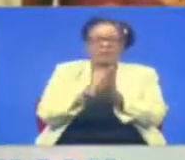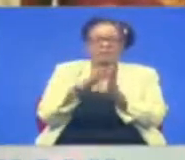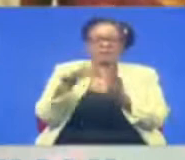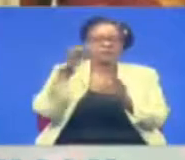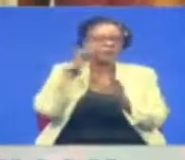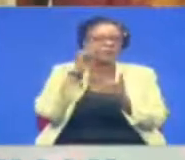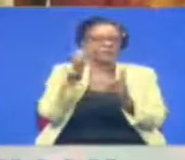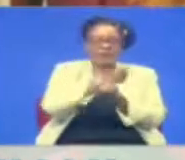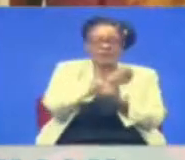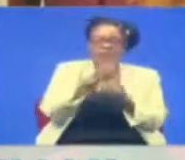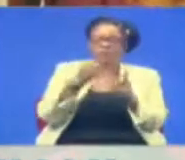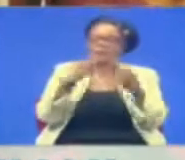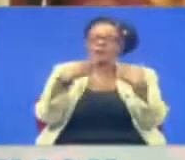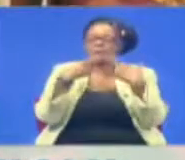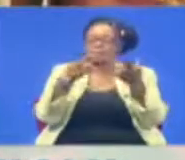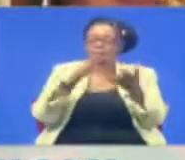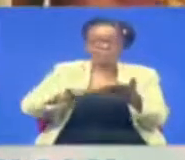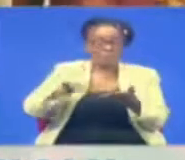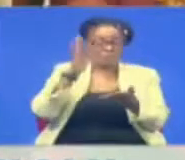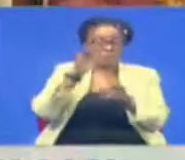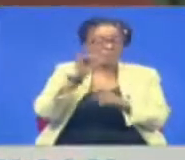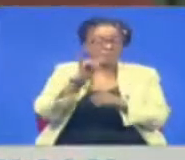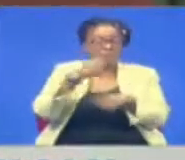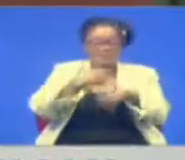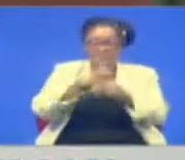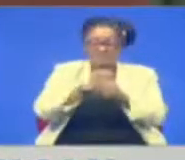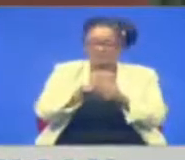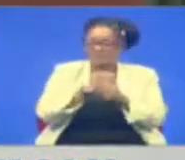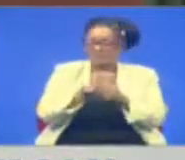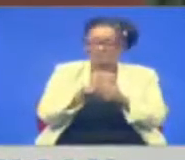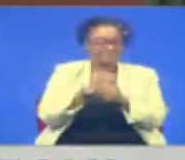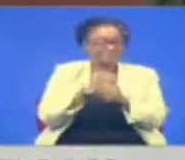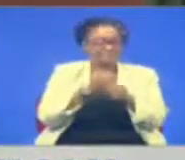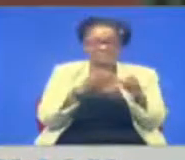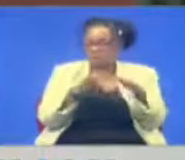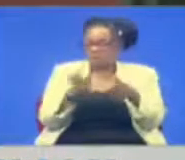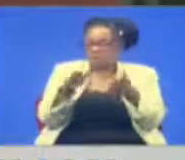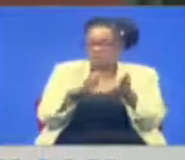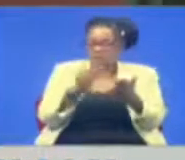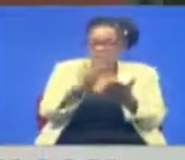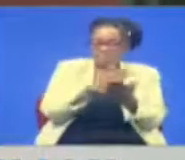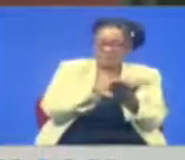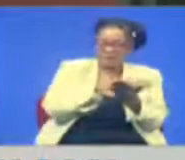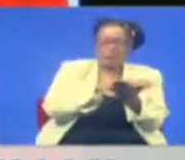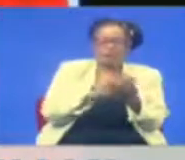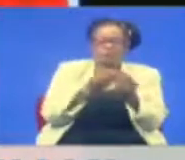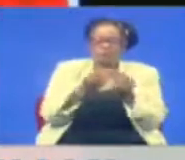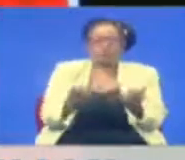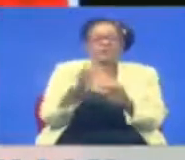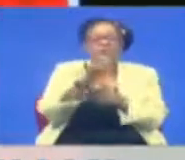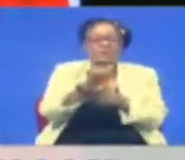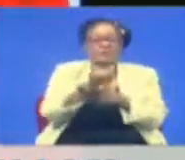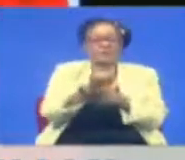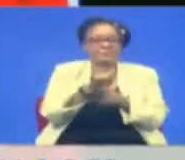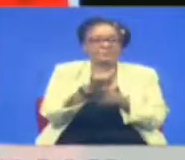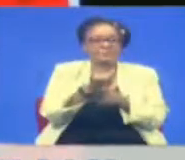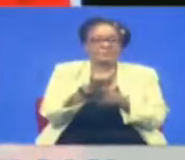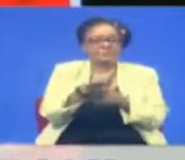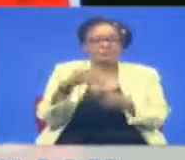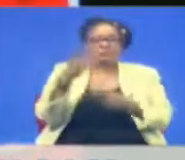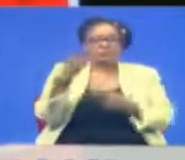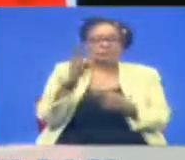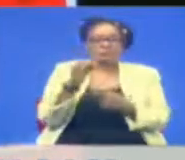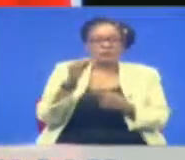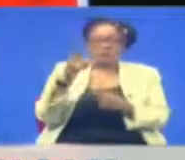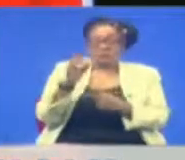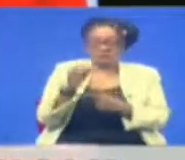nchini, na ambavyo vilitishia kurudisha nyuma hatua zilizopigwa katika kupambana na visa hivyo. 2020 was